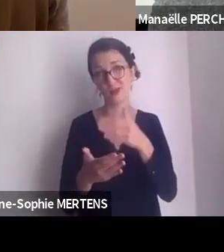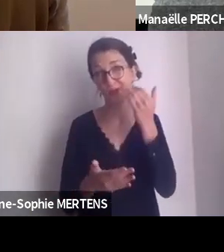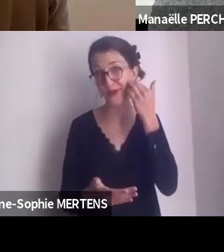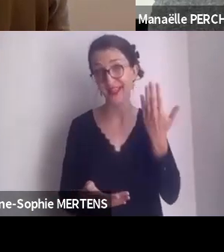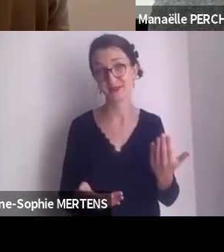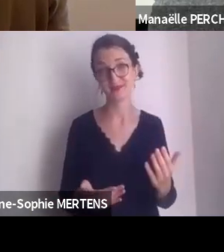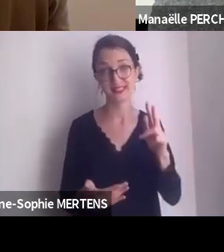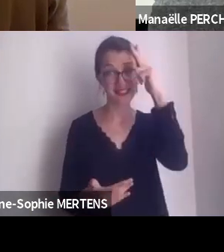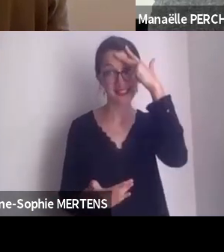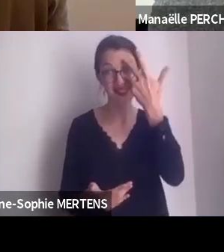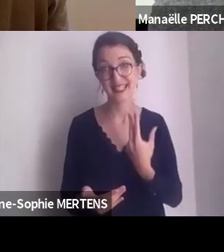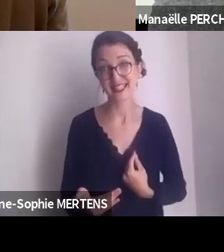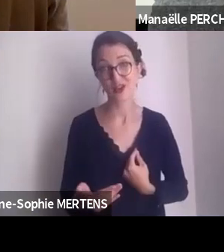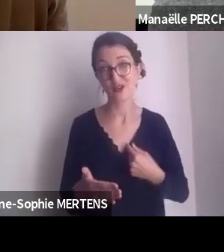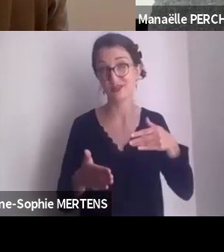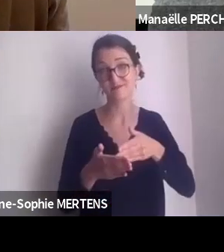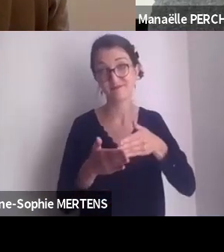Donc, une étape de plus